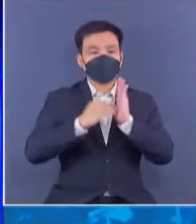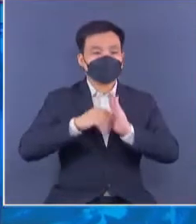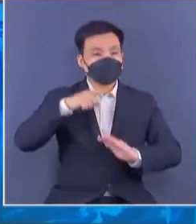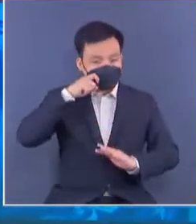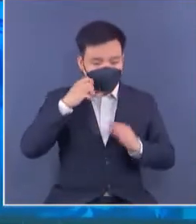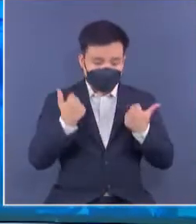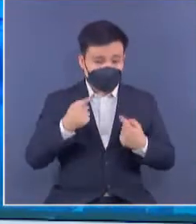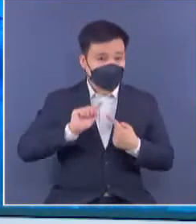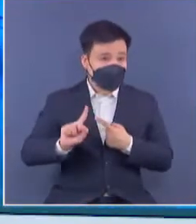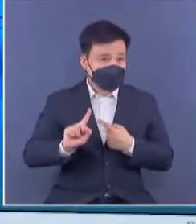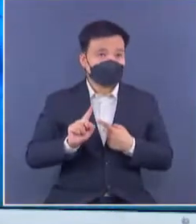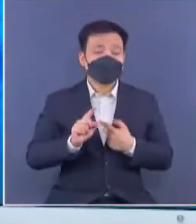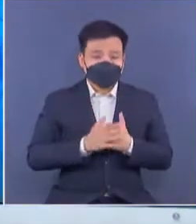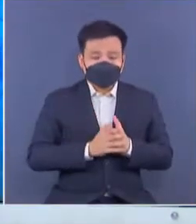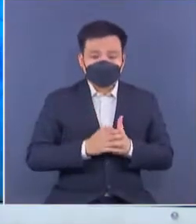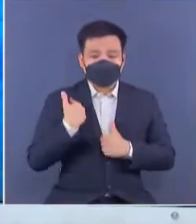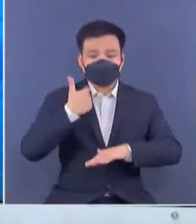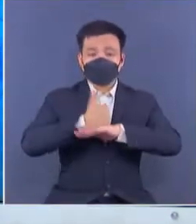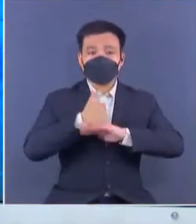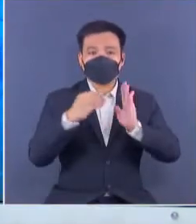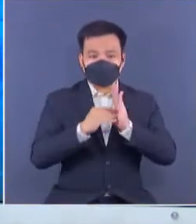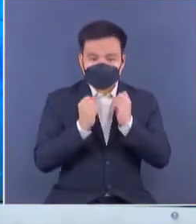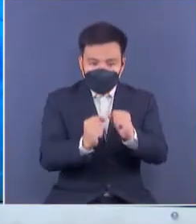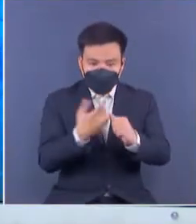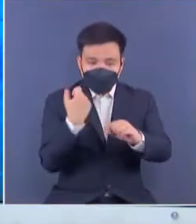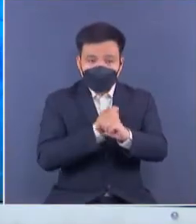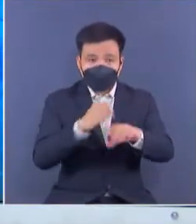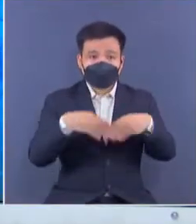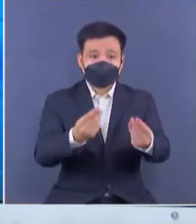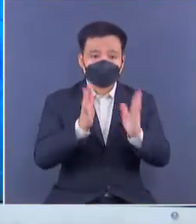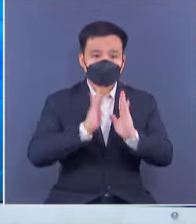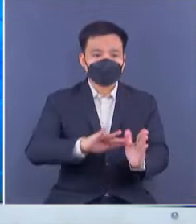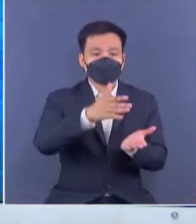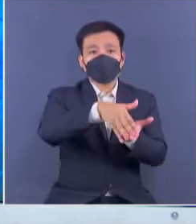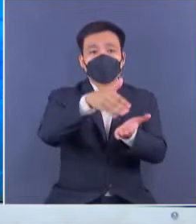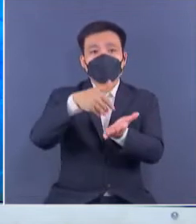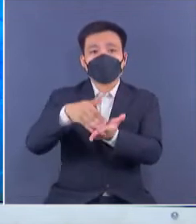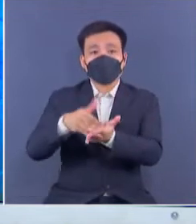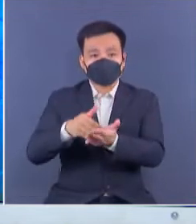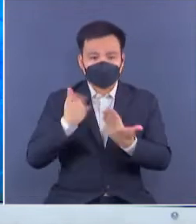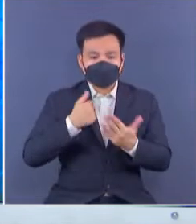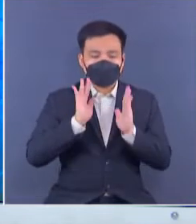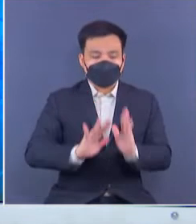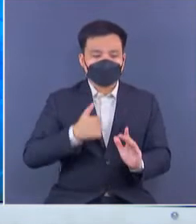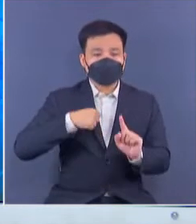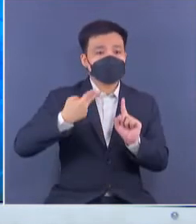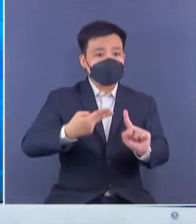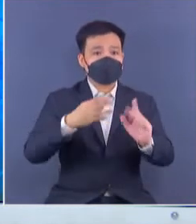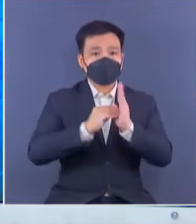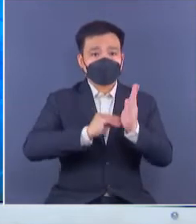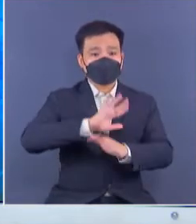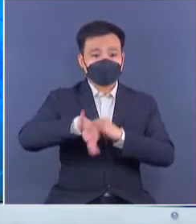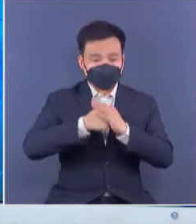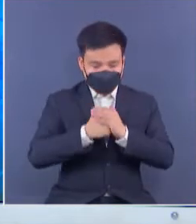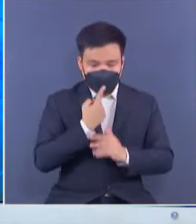กวาดถนนเนี้ยที่มีอยู่เป็นหมื่นคนในกทมนี่บอกว่าให้สามารถแจ้งเหตุได้ในทัพที่ต้องดูเนี่ยอื้อเพราะในแต่ว่าเขาอยู่กับ